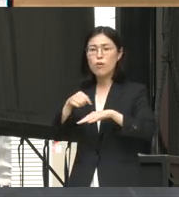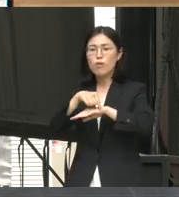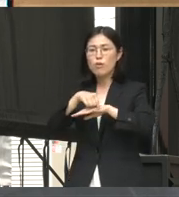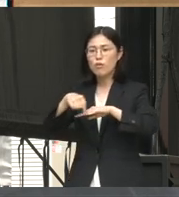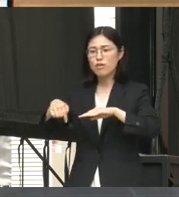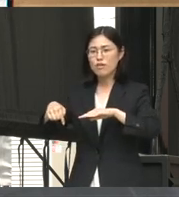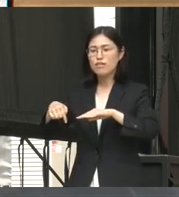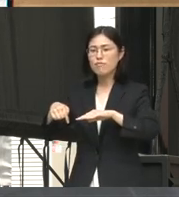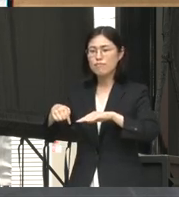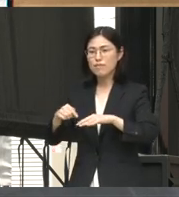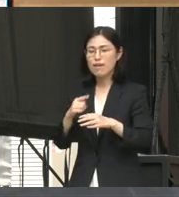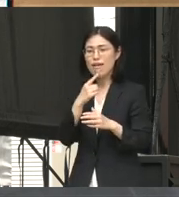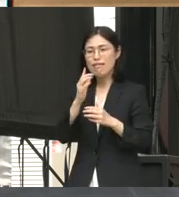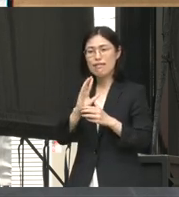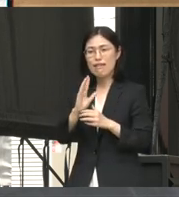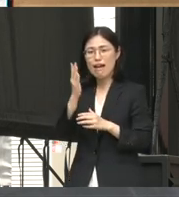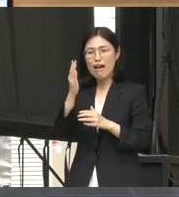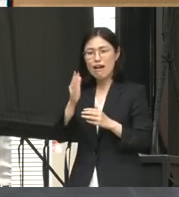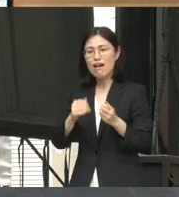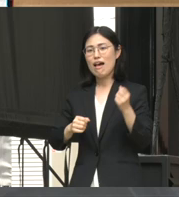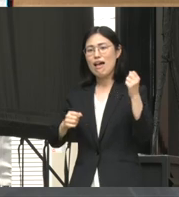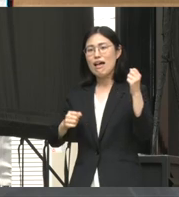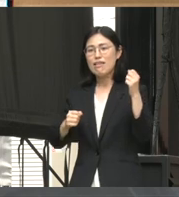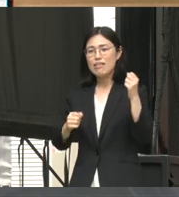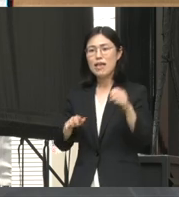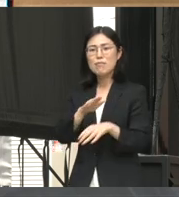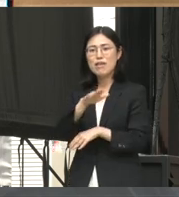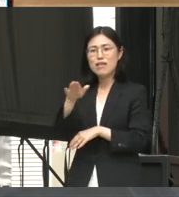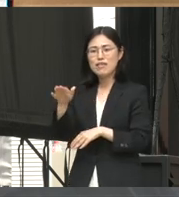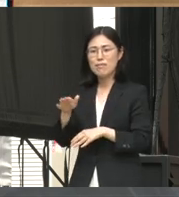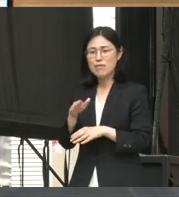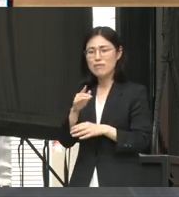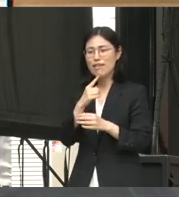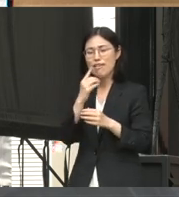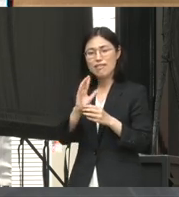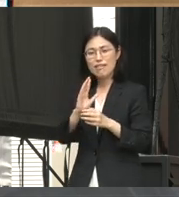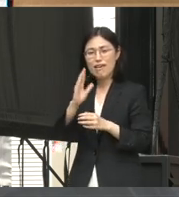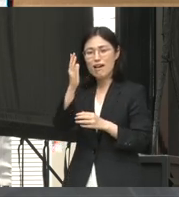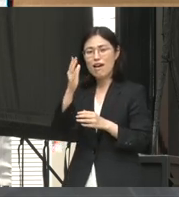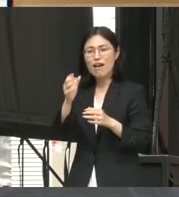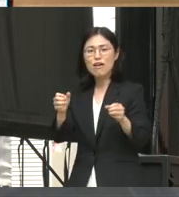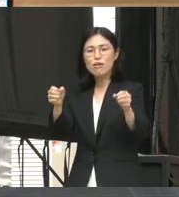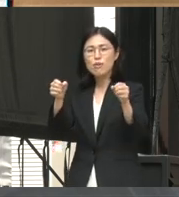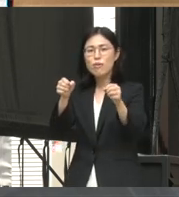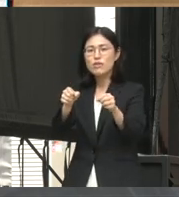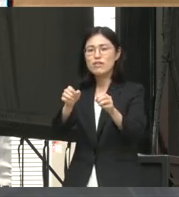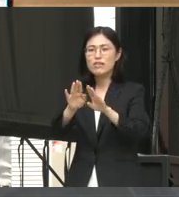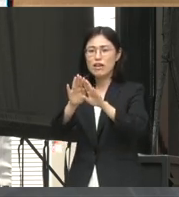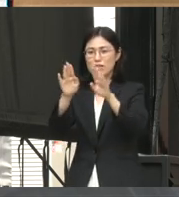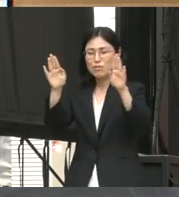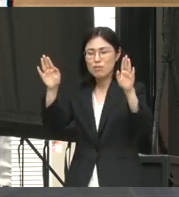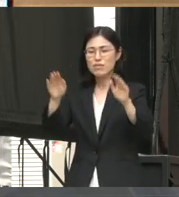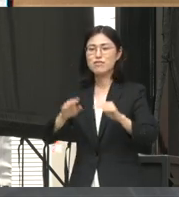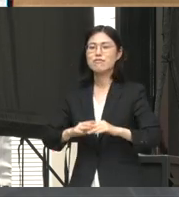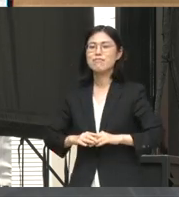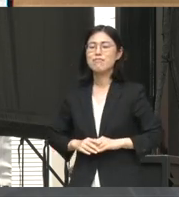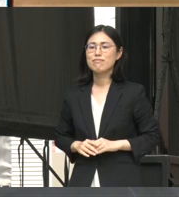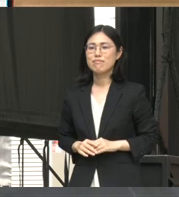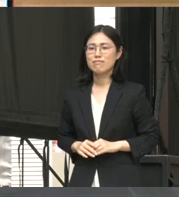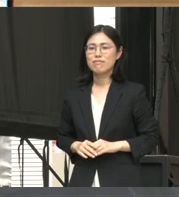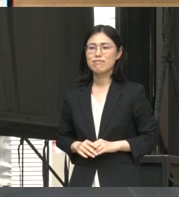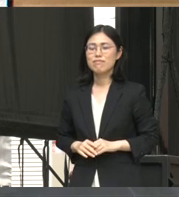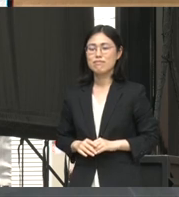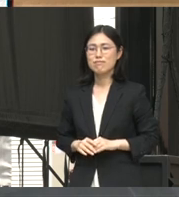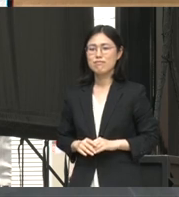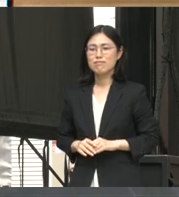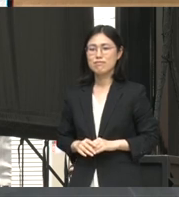定でした聖火ランナーの皆さんによる聖火をつなぐトーチキスが行われます。続